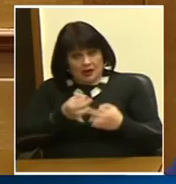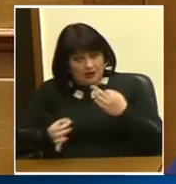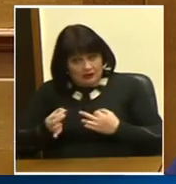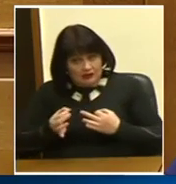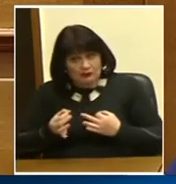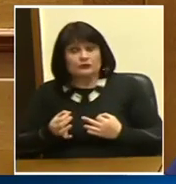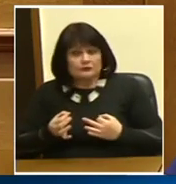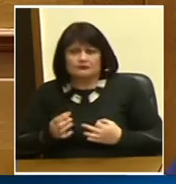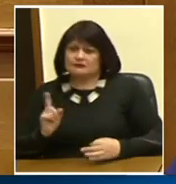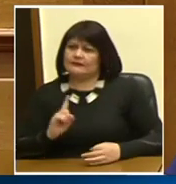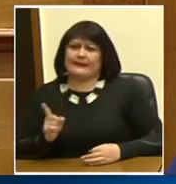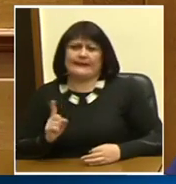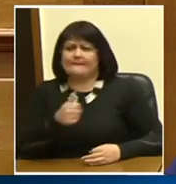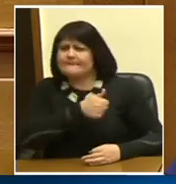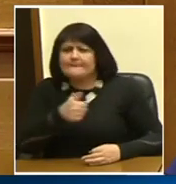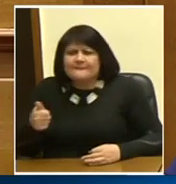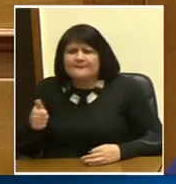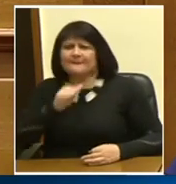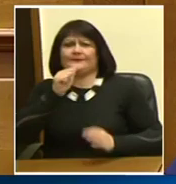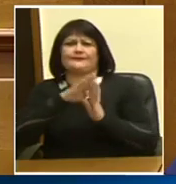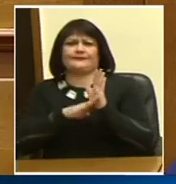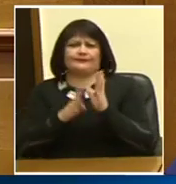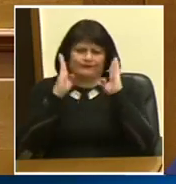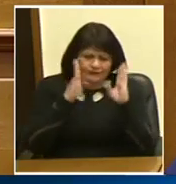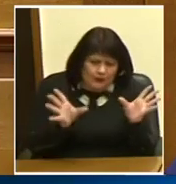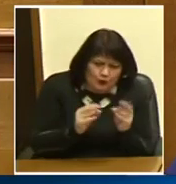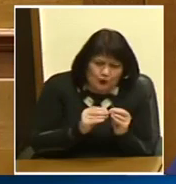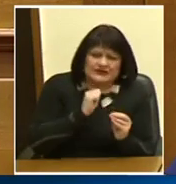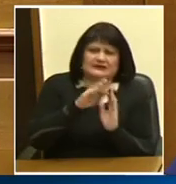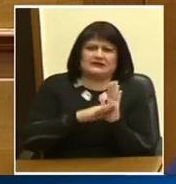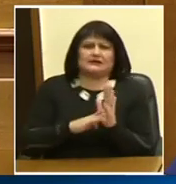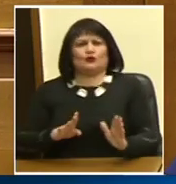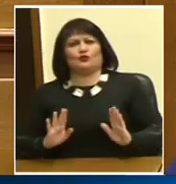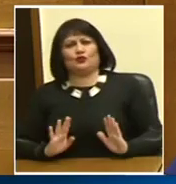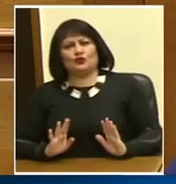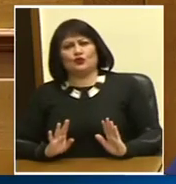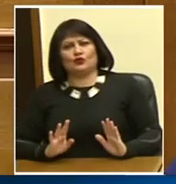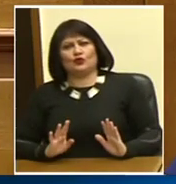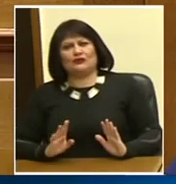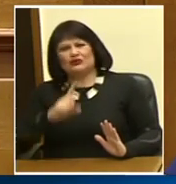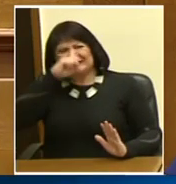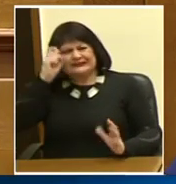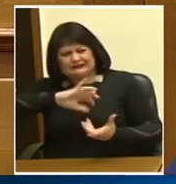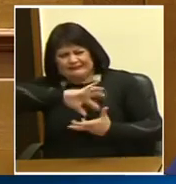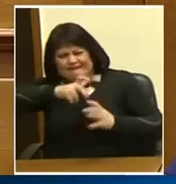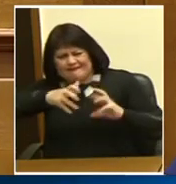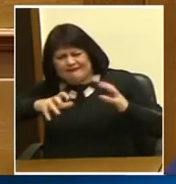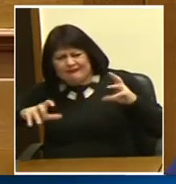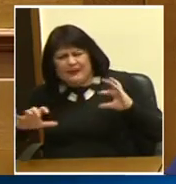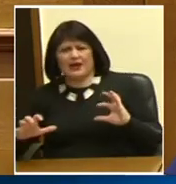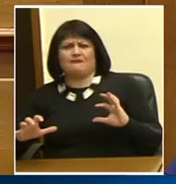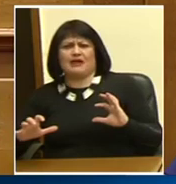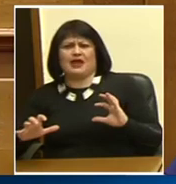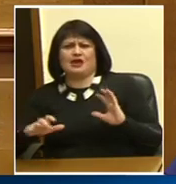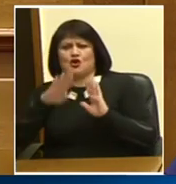είναι ένα αποκλειστικά συνταγματικό θέμα. Αλλά αφορά ένα δεδαλώδες νομοθετικό και κανονιστικό πλέγμα, το